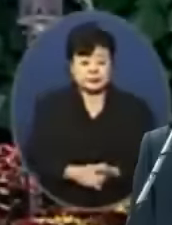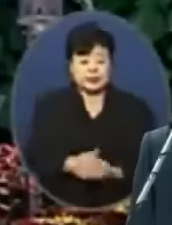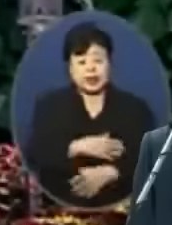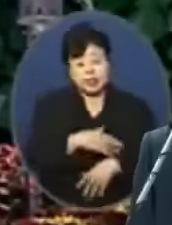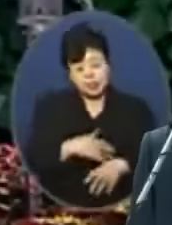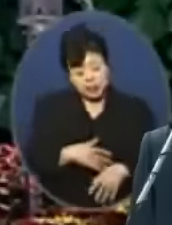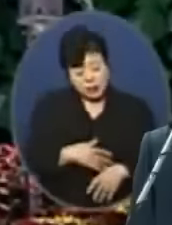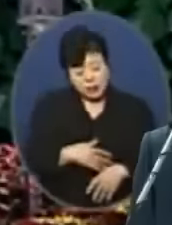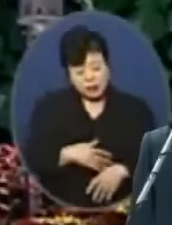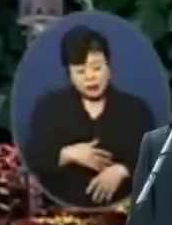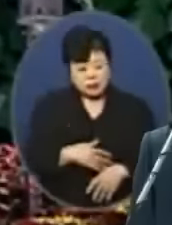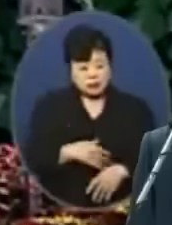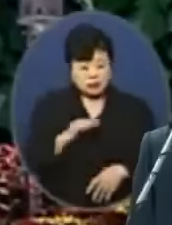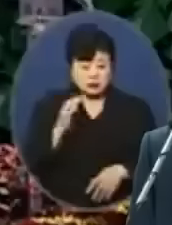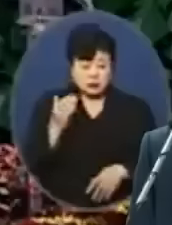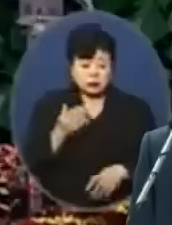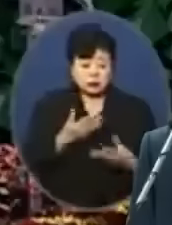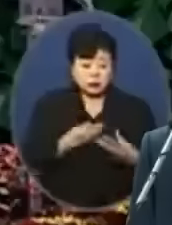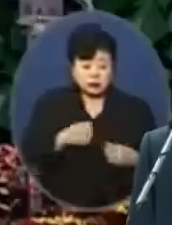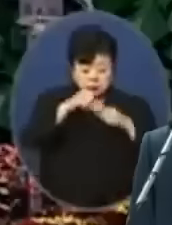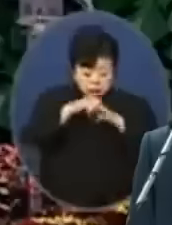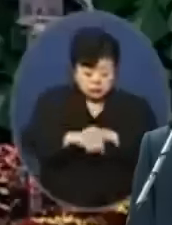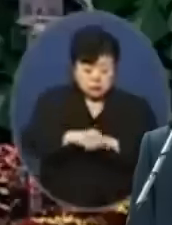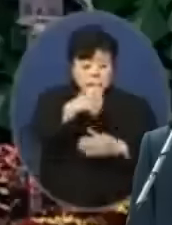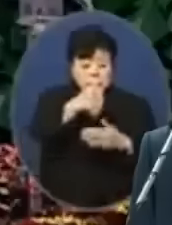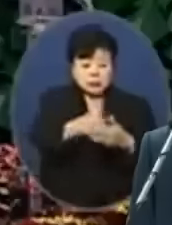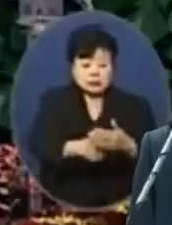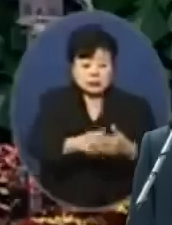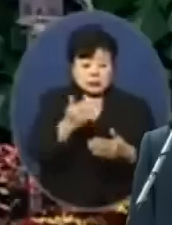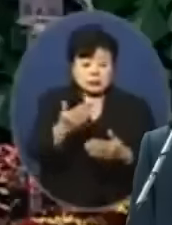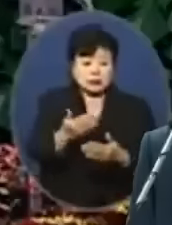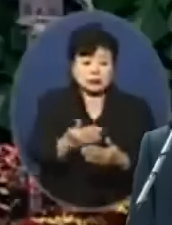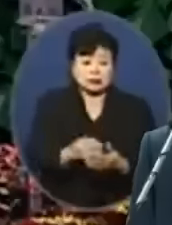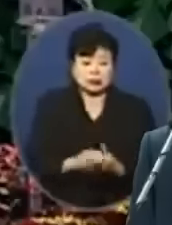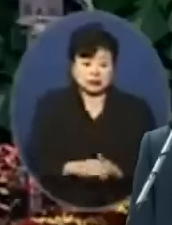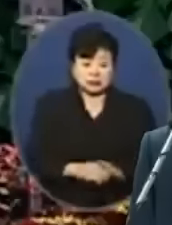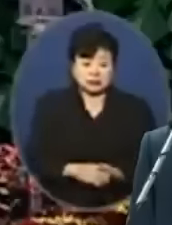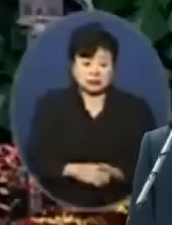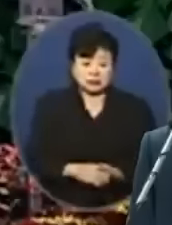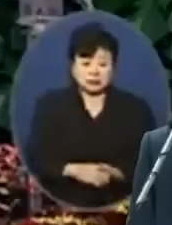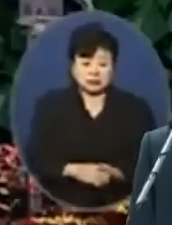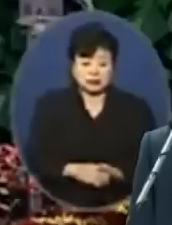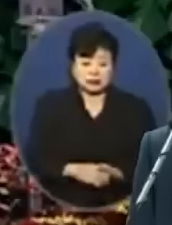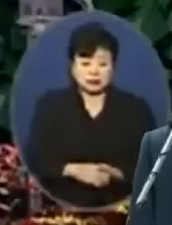무력감을 갖게 되고 좌절감에 빠지게 되고 절망하는 것입니다.